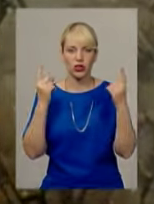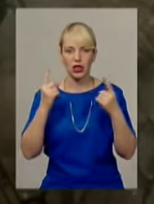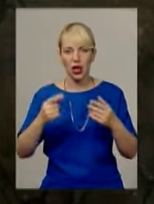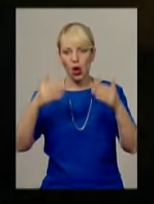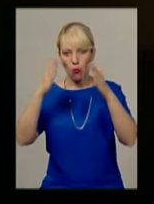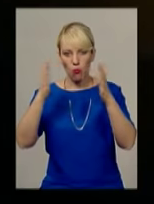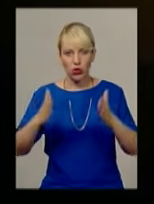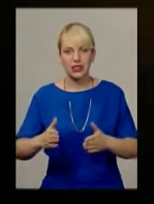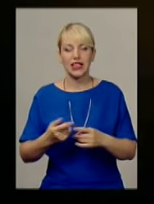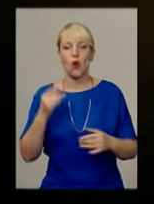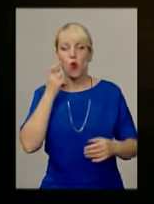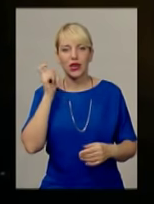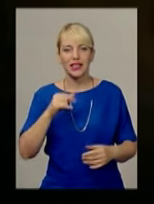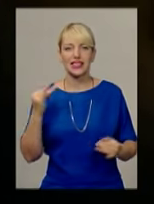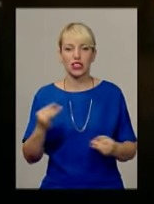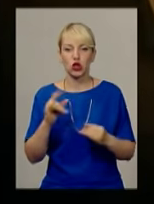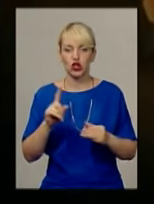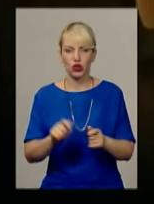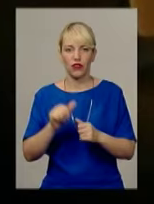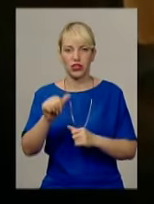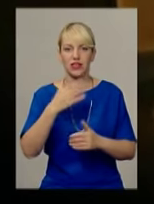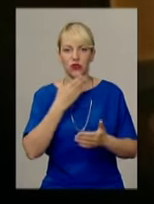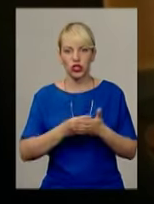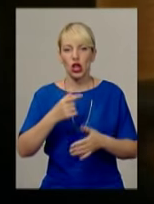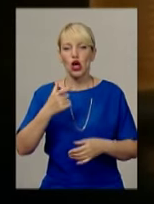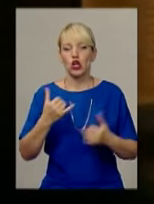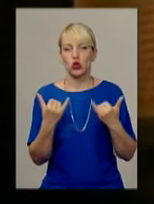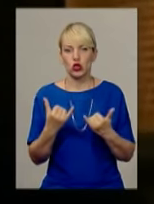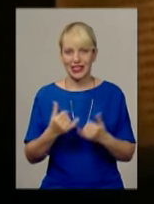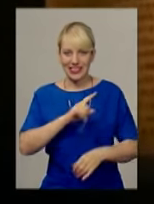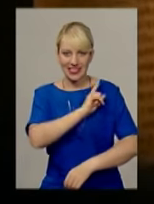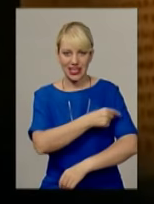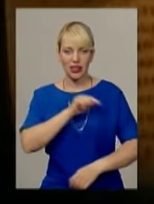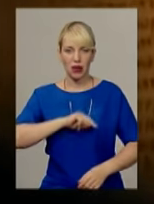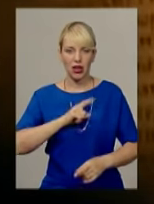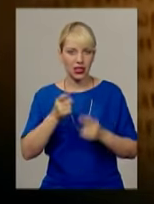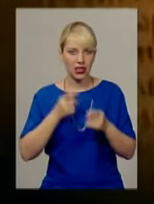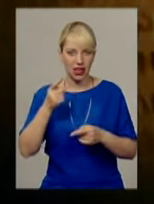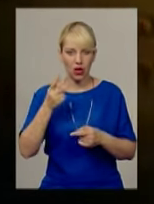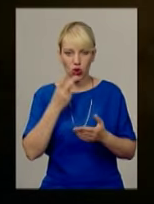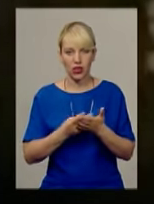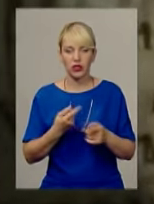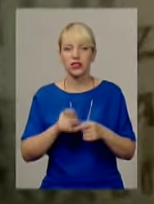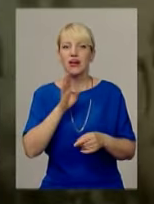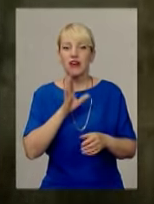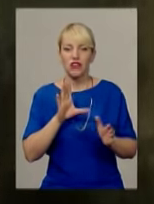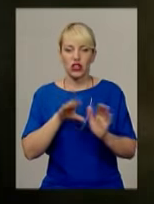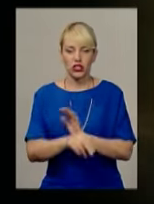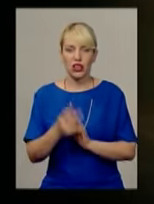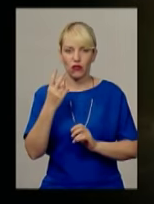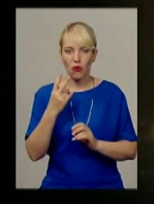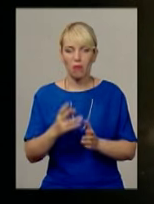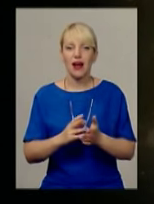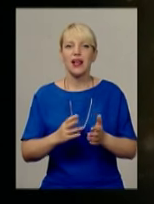постатей української історії, що вирізнялася серед своїх сучасників сильним характером і далекоглядністю. В історію вона ввійшла двома